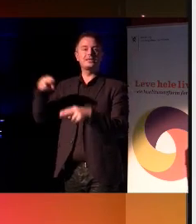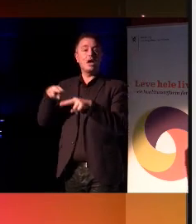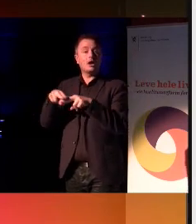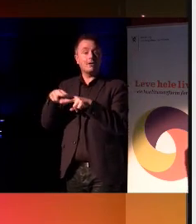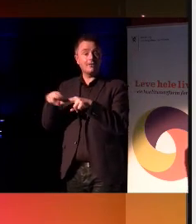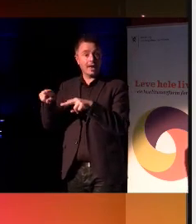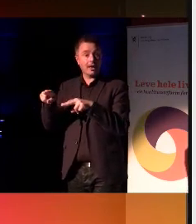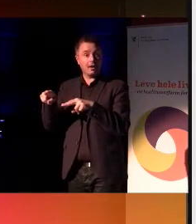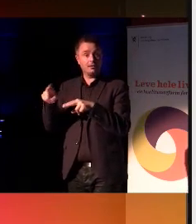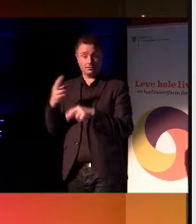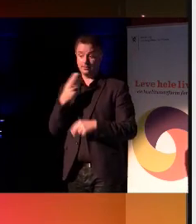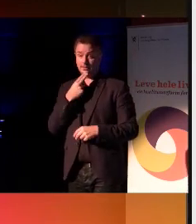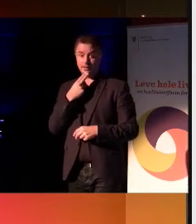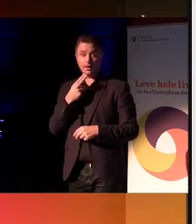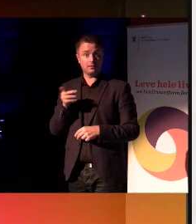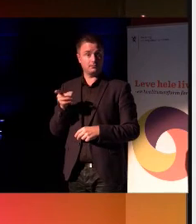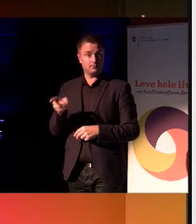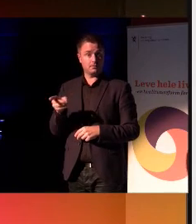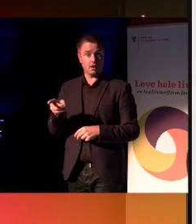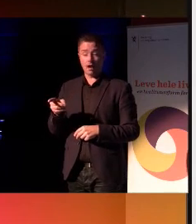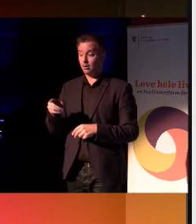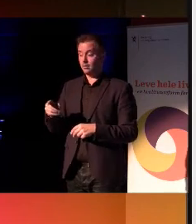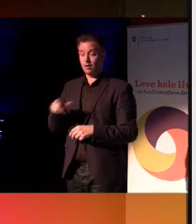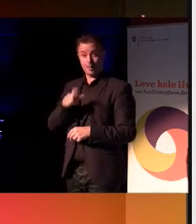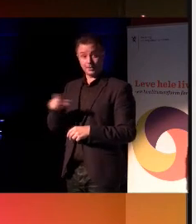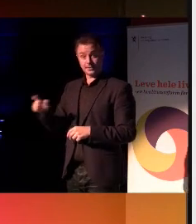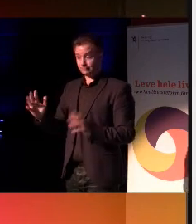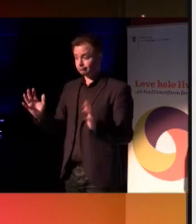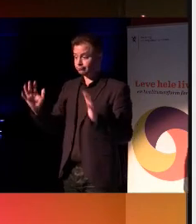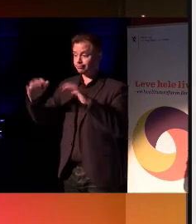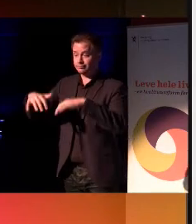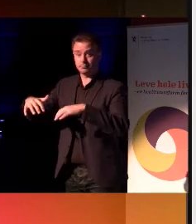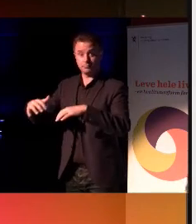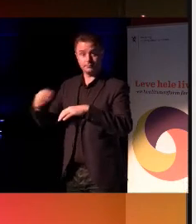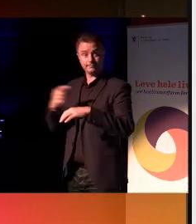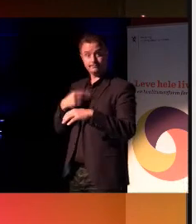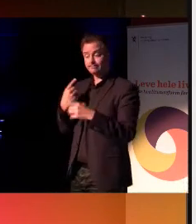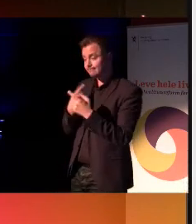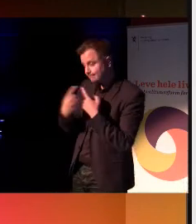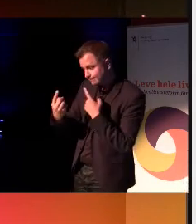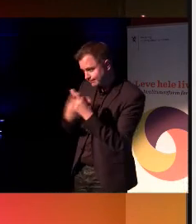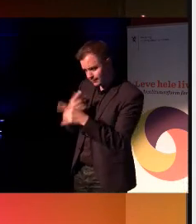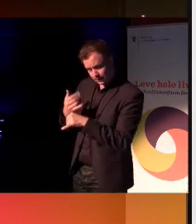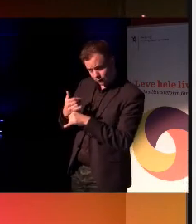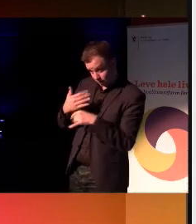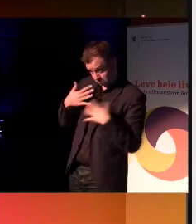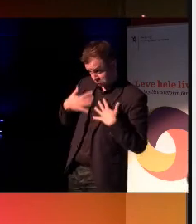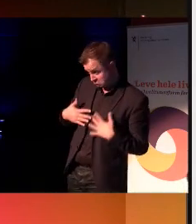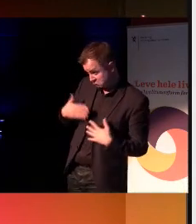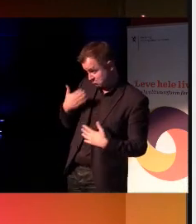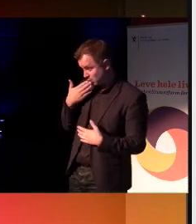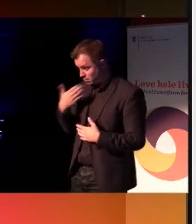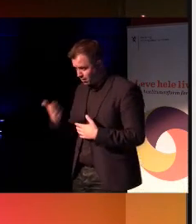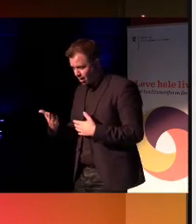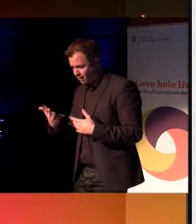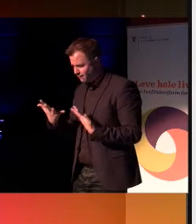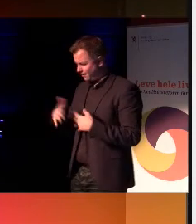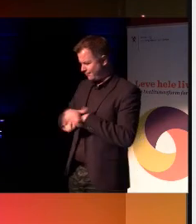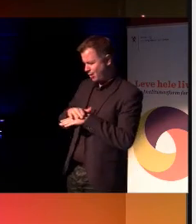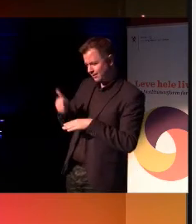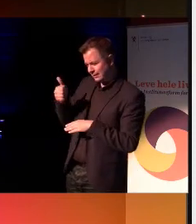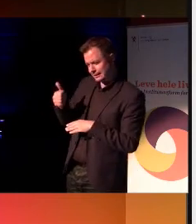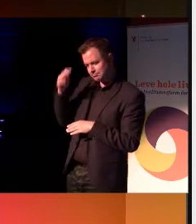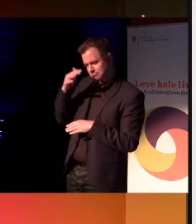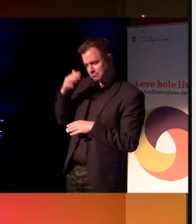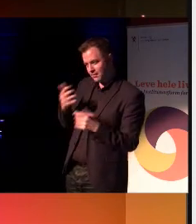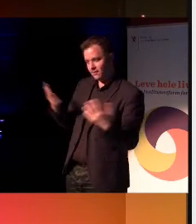Hvor pasientene møtes, og vi snakker rundt hvordan har de det. Og da det litt dette her, hva viktig for deg? Det var et veldig godt